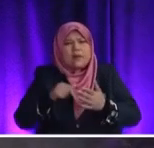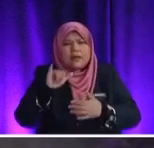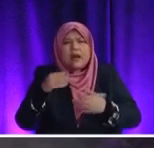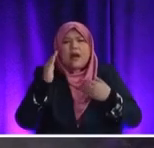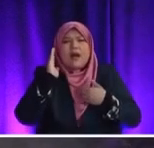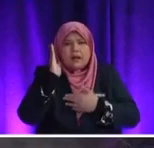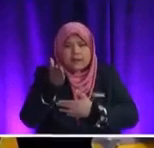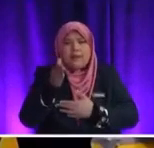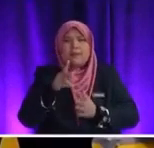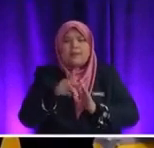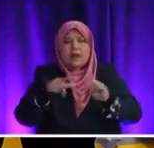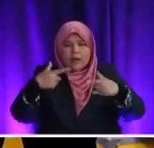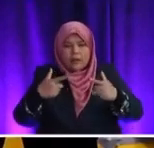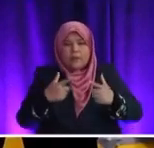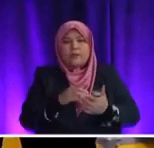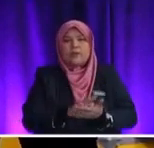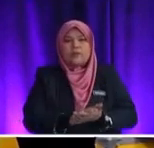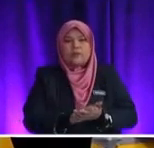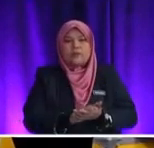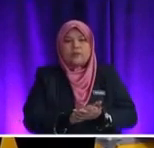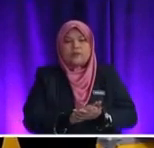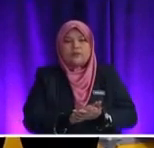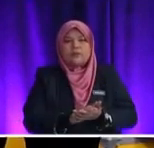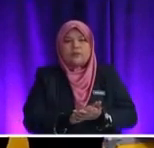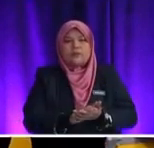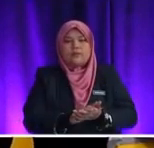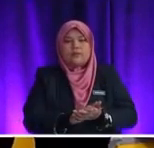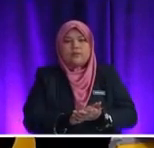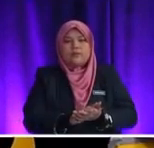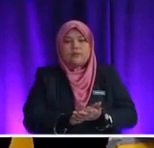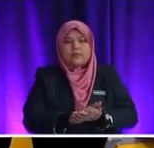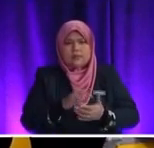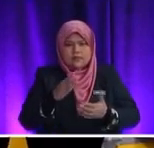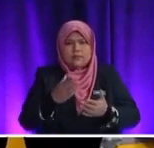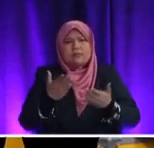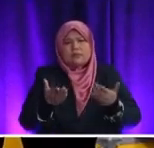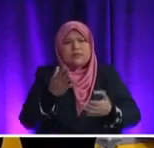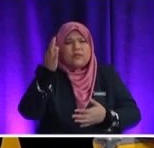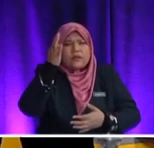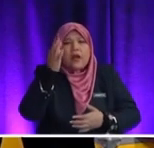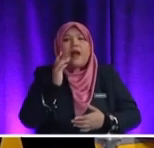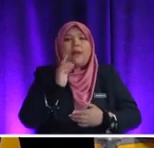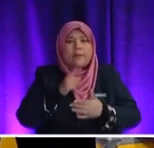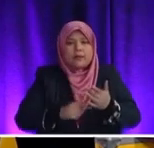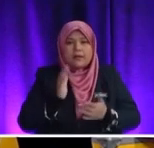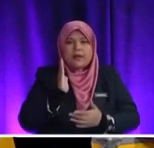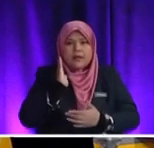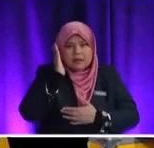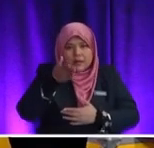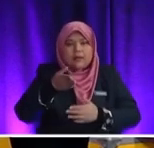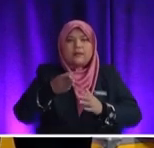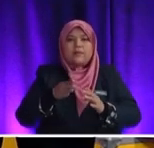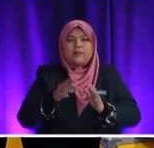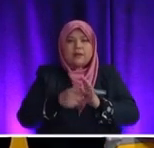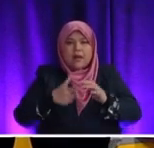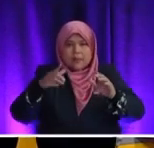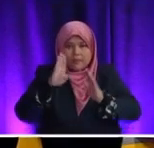adalah jawaban yang betul untuk hipotesis-hipotesis yang kita menjangkau kan apa yang akan berlaku ketika kita